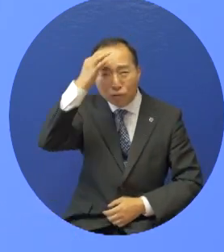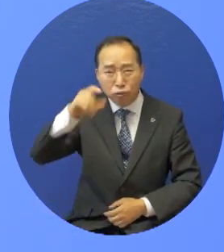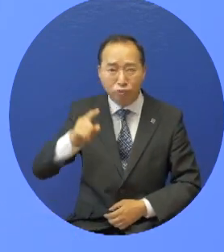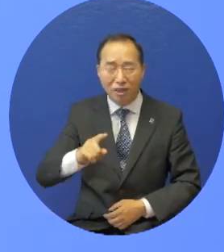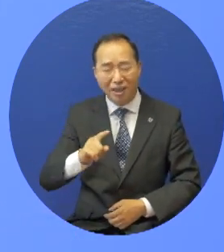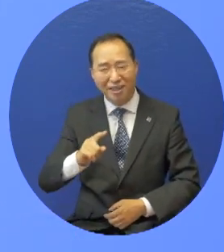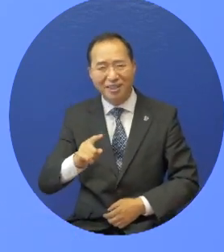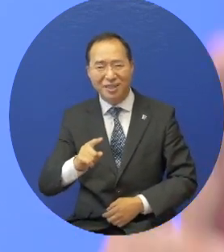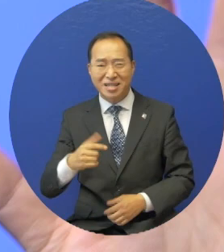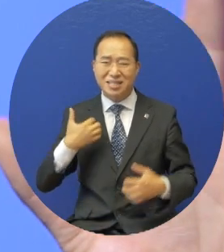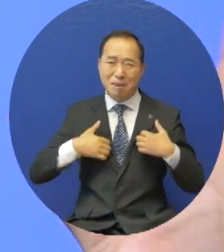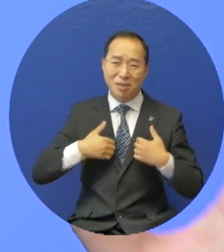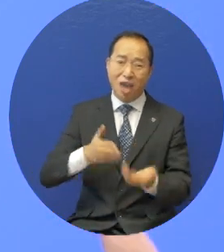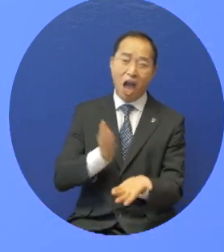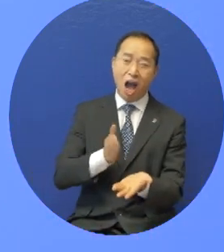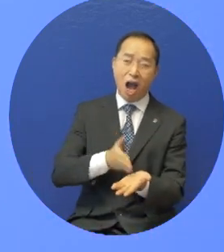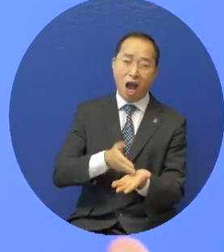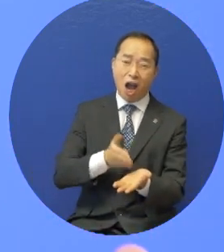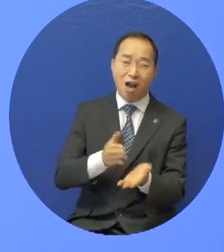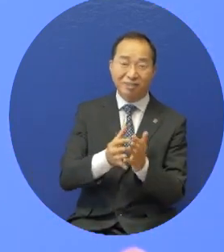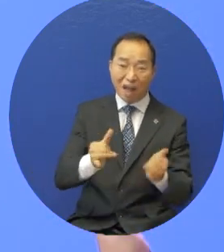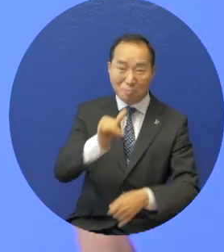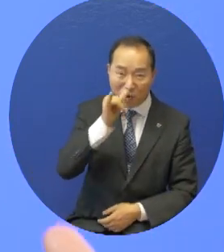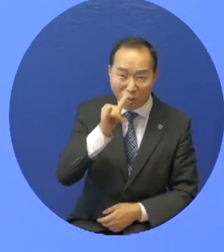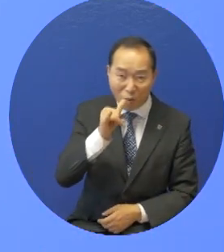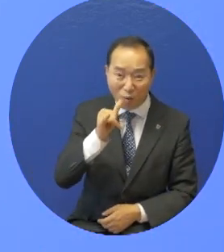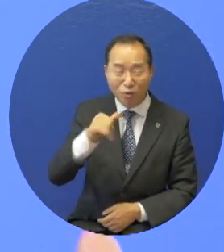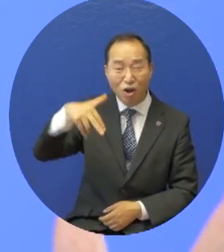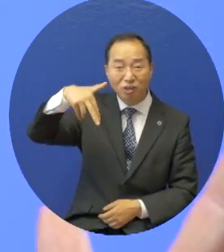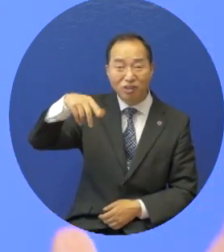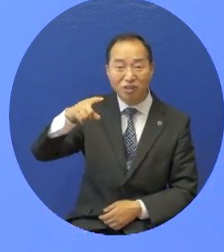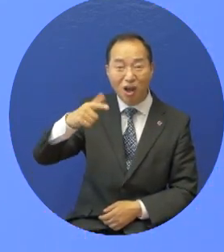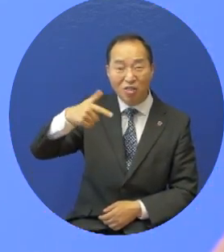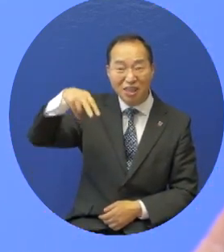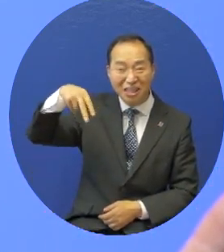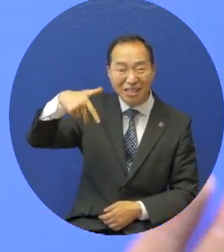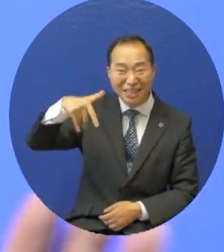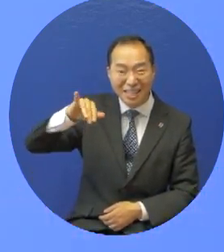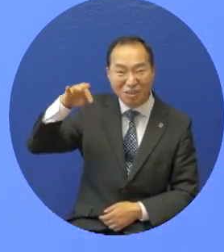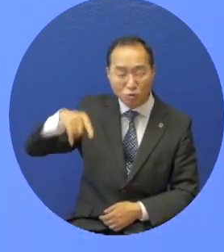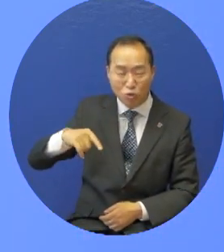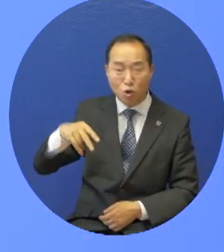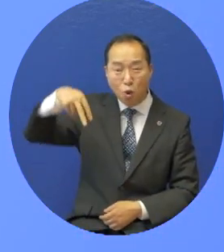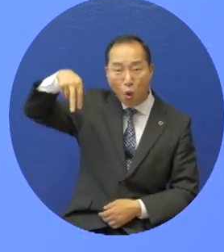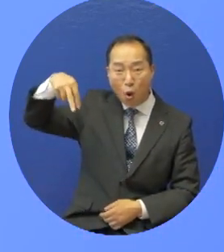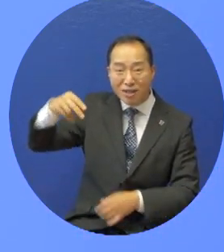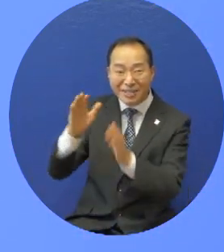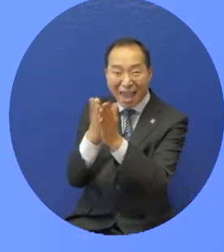재담꾼도 등장하고요, 아니면 수소를 읽어주는 직업도 전기수라고 해서 등장하고요, 다양한, 지금으로